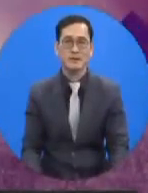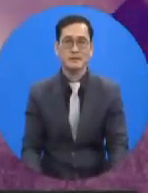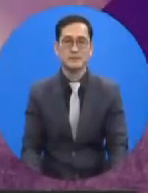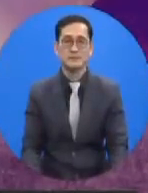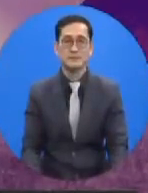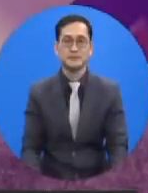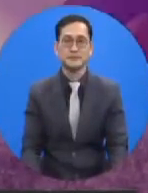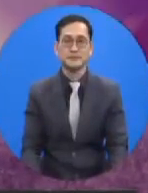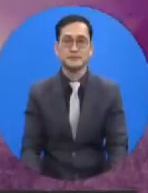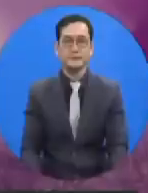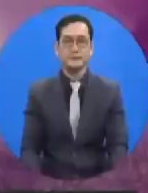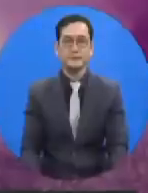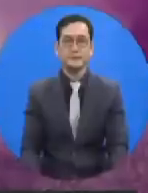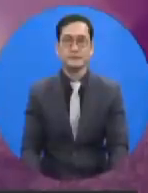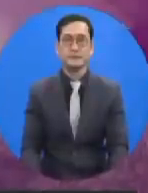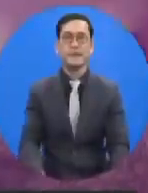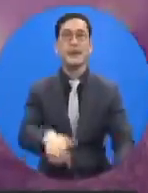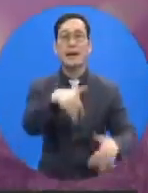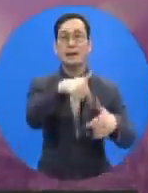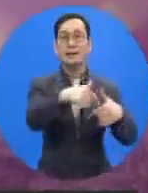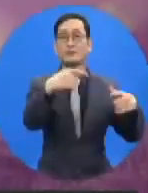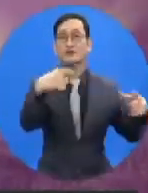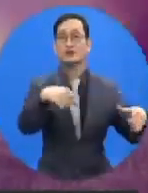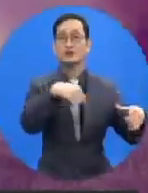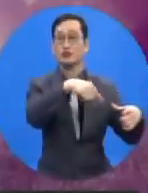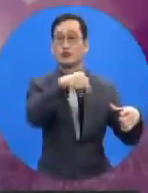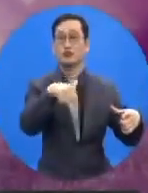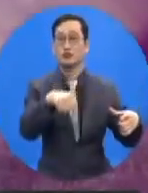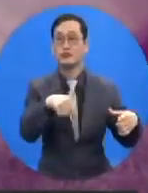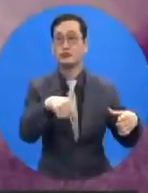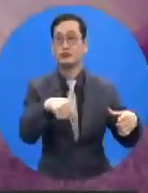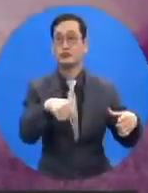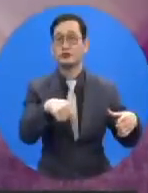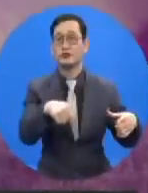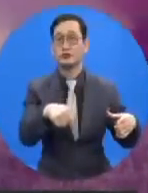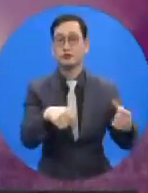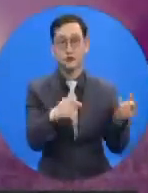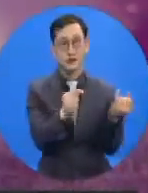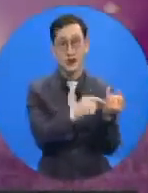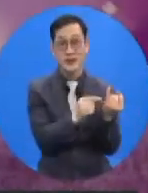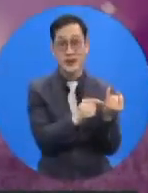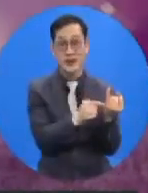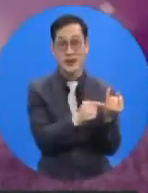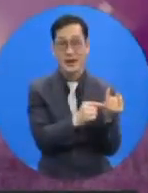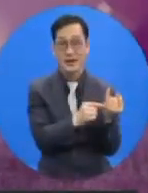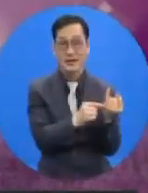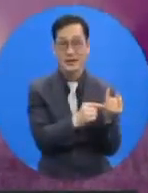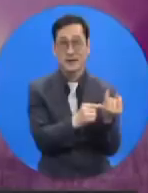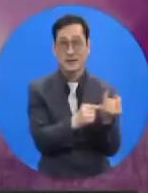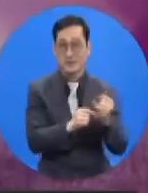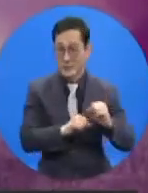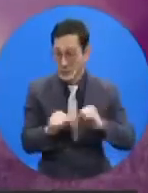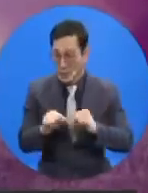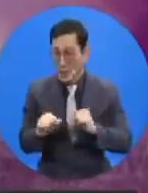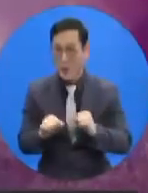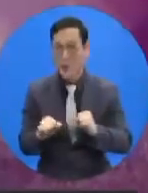상황인데요. 애초에 강남구에서 해당 여성 종업원의 동선을 공개할 당시에 이 유흥주점에서 근무한다라는